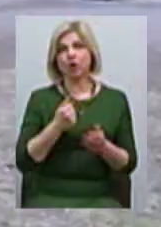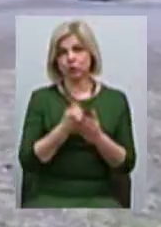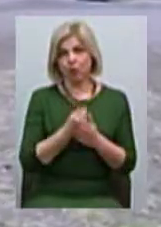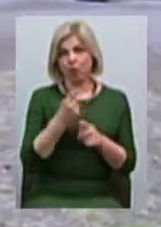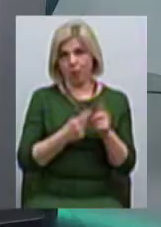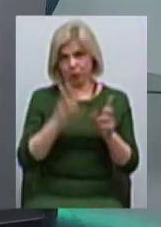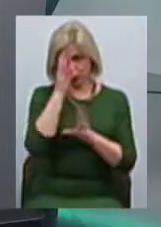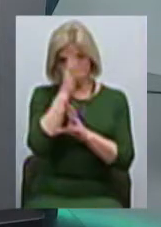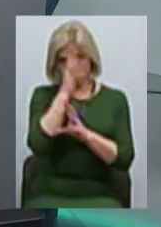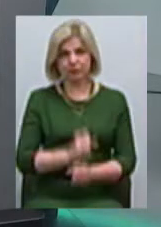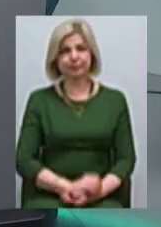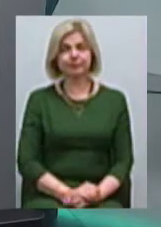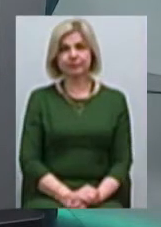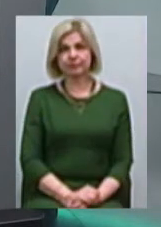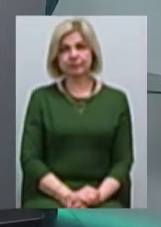півночі.